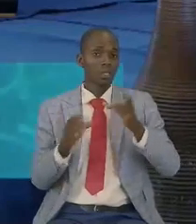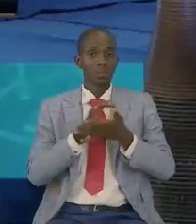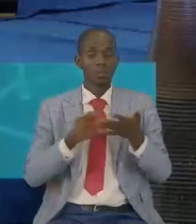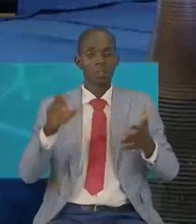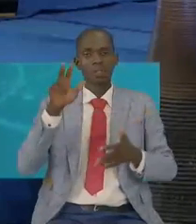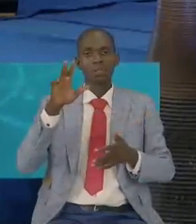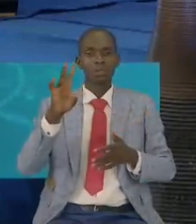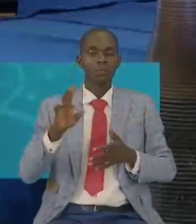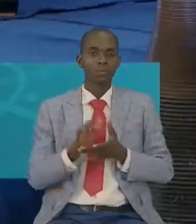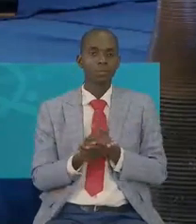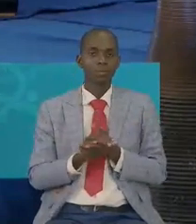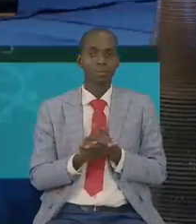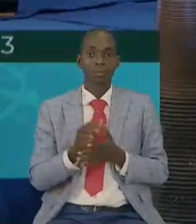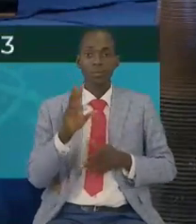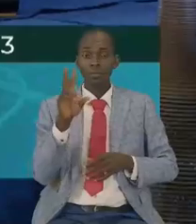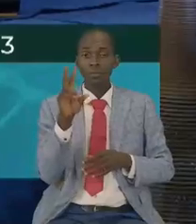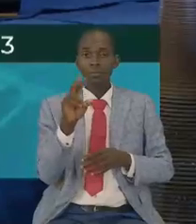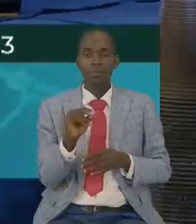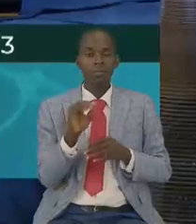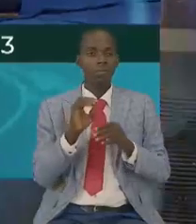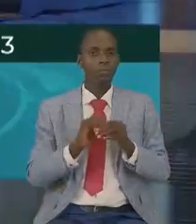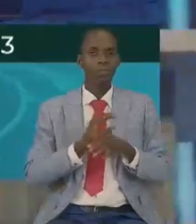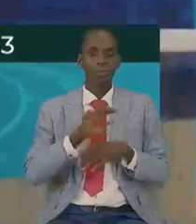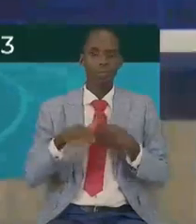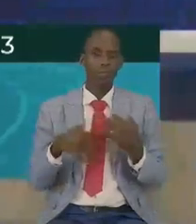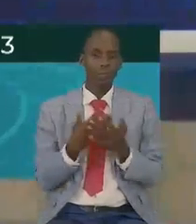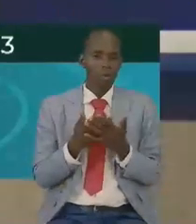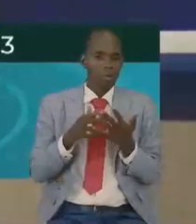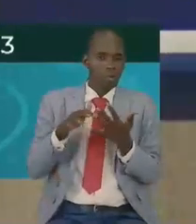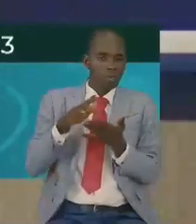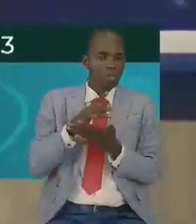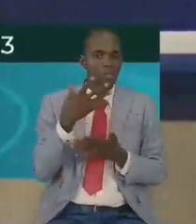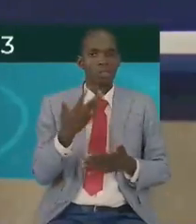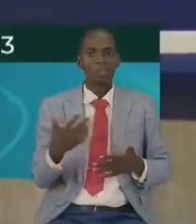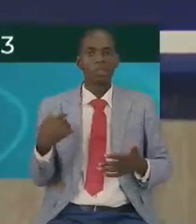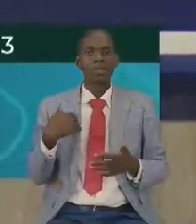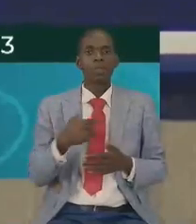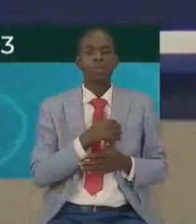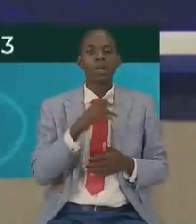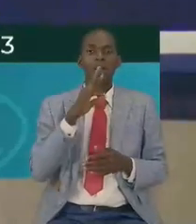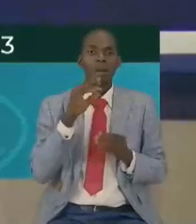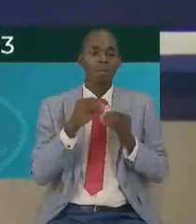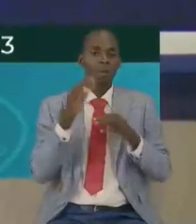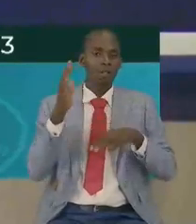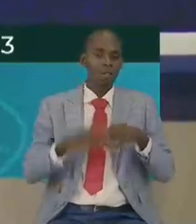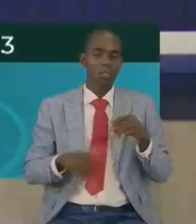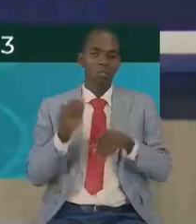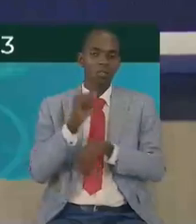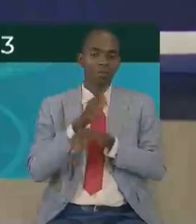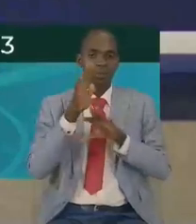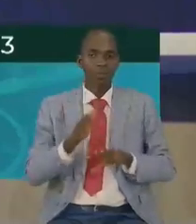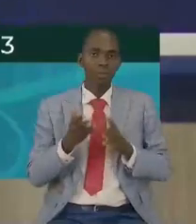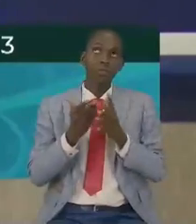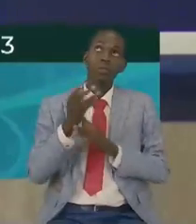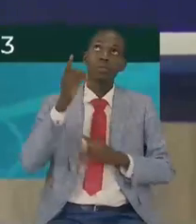37. Mais dans toutes ces choses, nous sommes plus que vainqueurs par celui